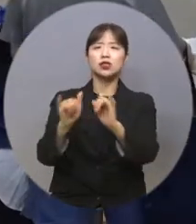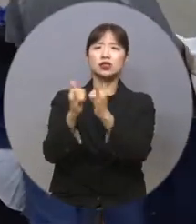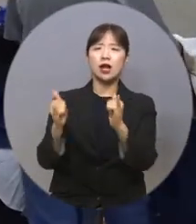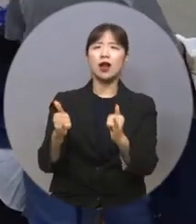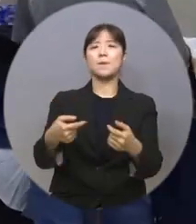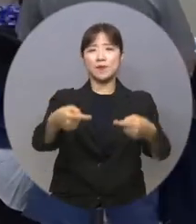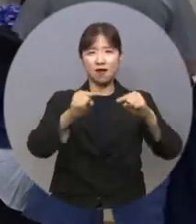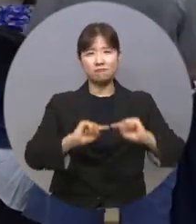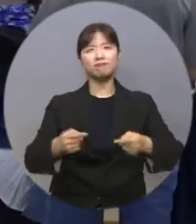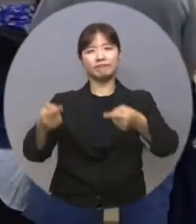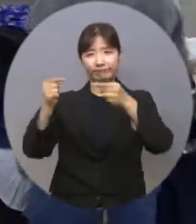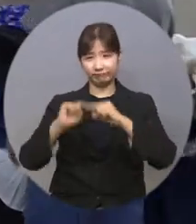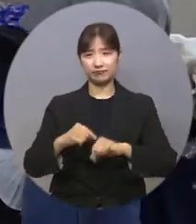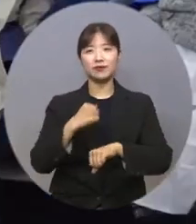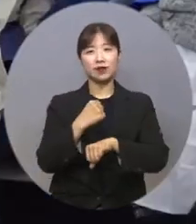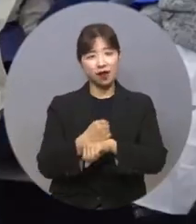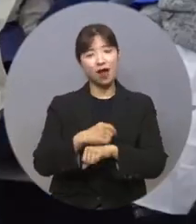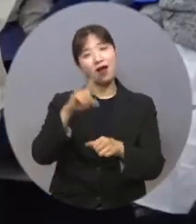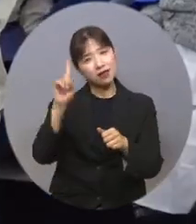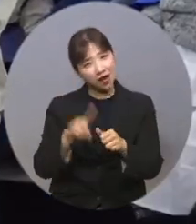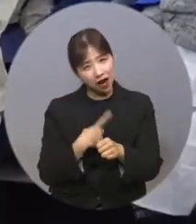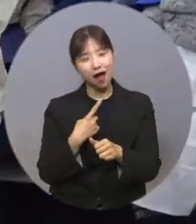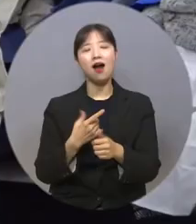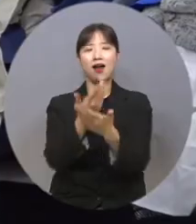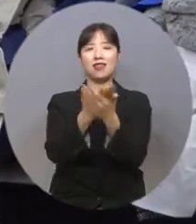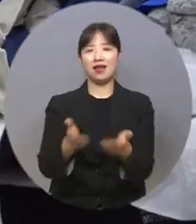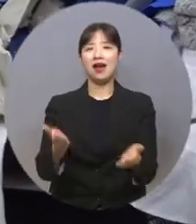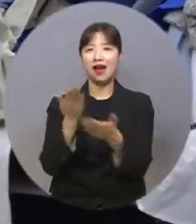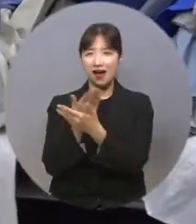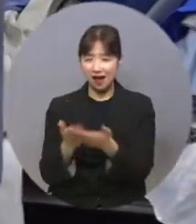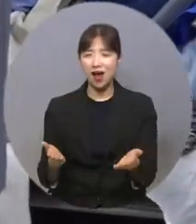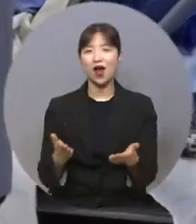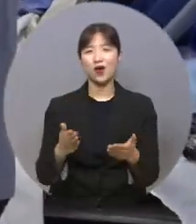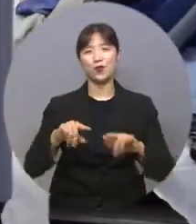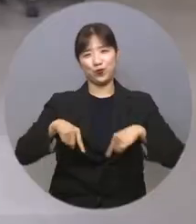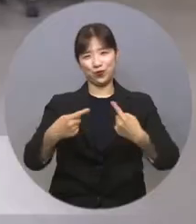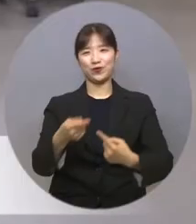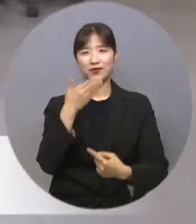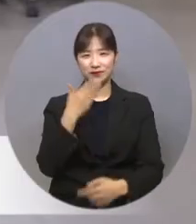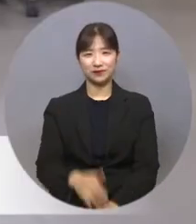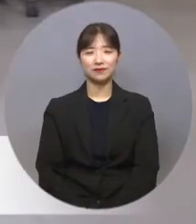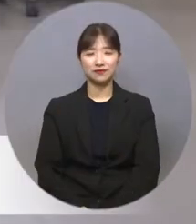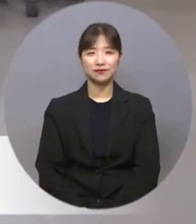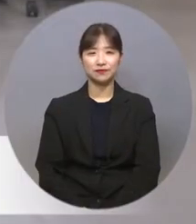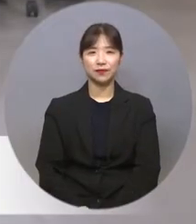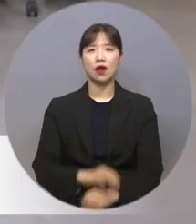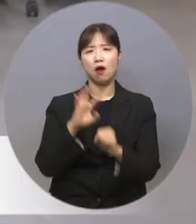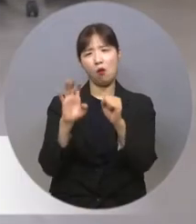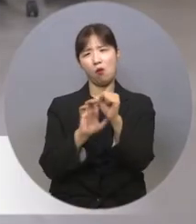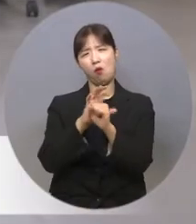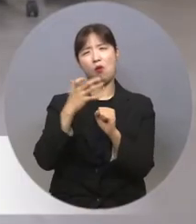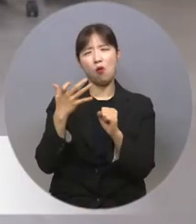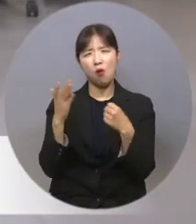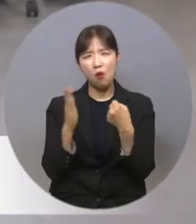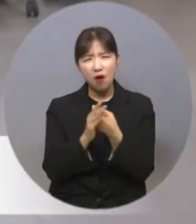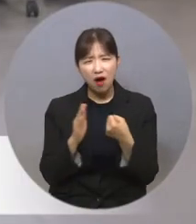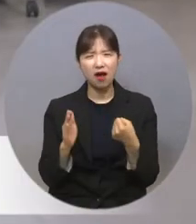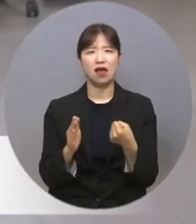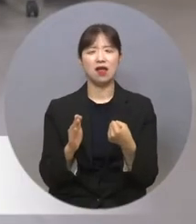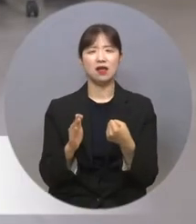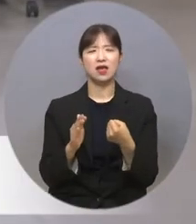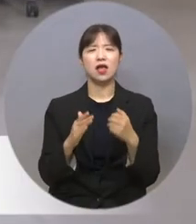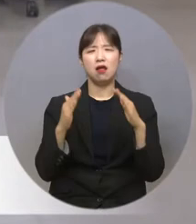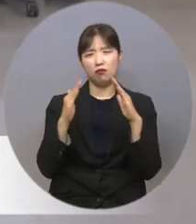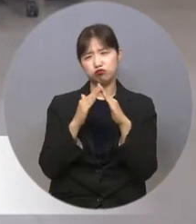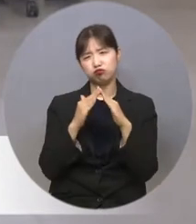모든 주민들이 자연스럽게 나눔에 동참할 수 있었습니다 호러 나는 겪으며 예 이렇게